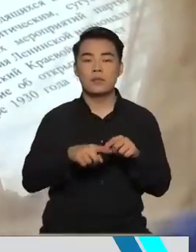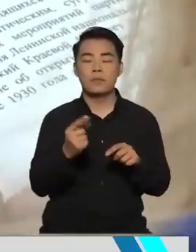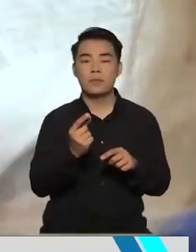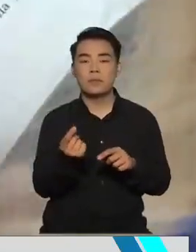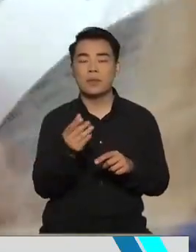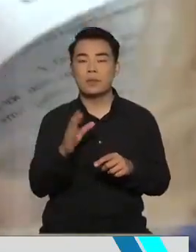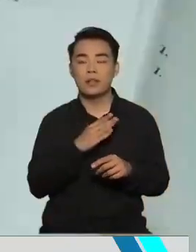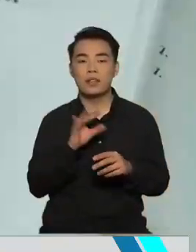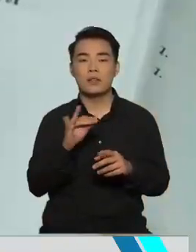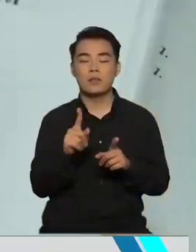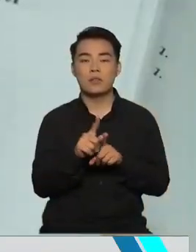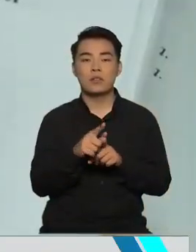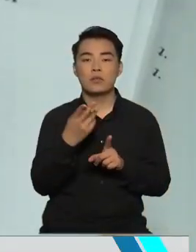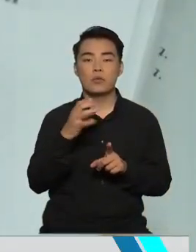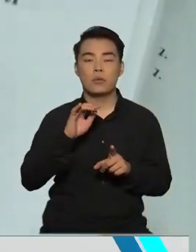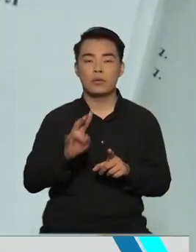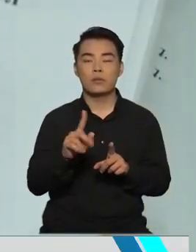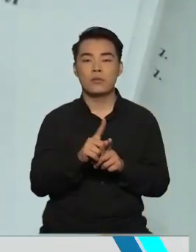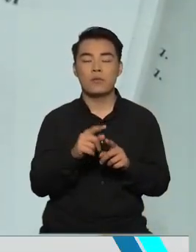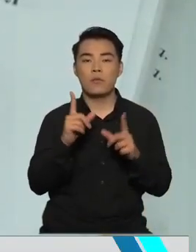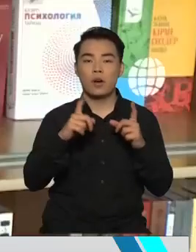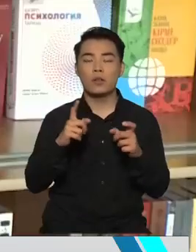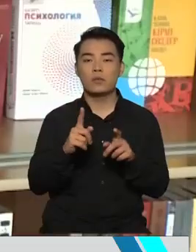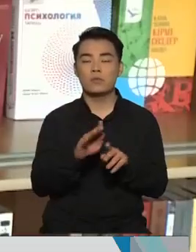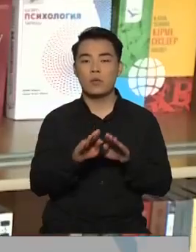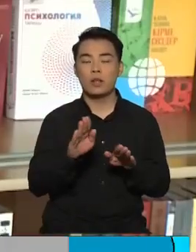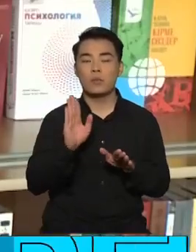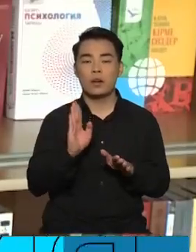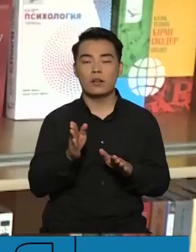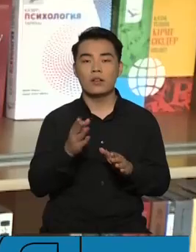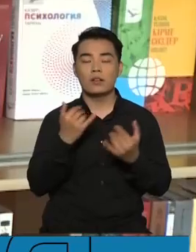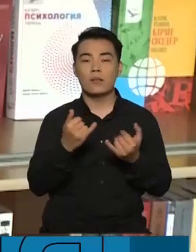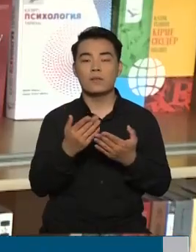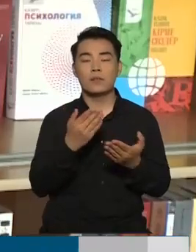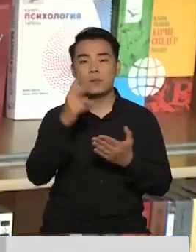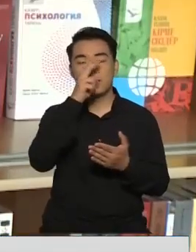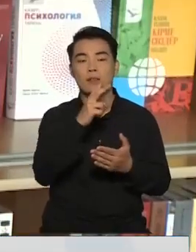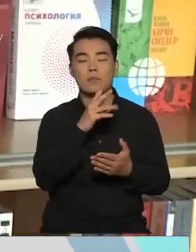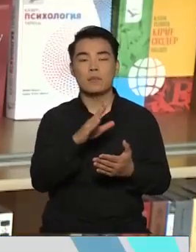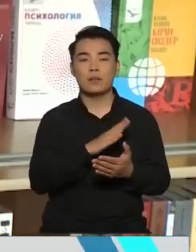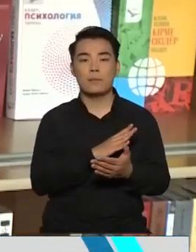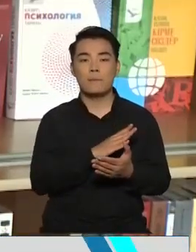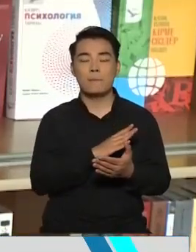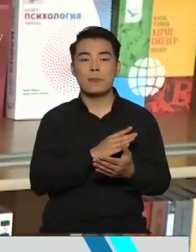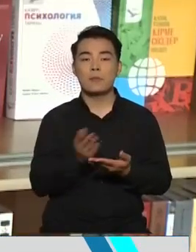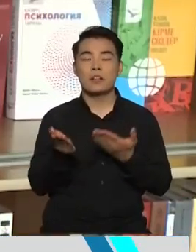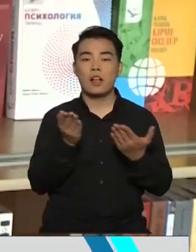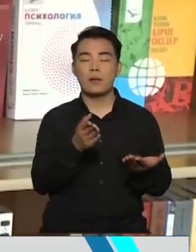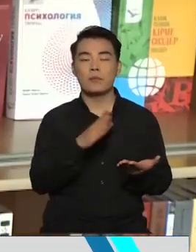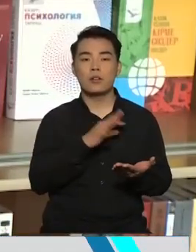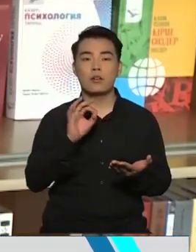В итоге получился двухтомный фактографический сборник. Несколько месяцев назад мы получаем приглашение